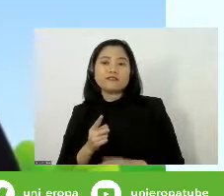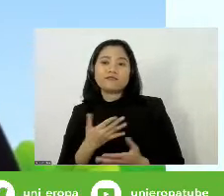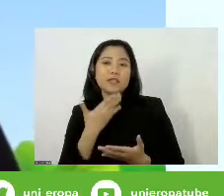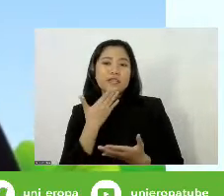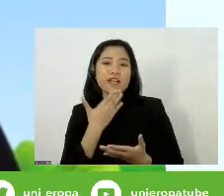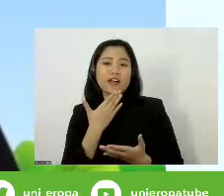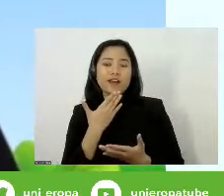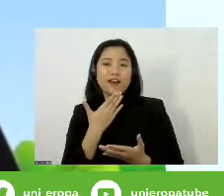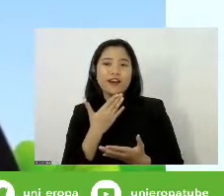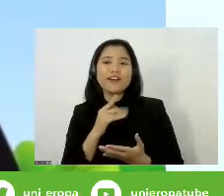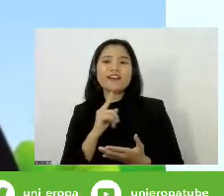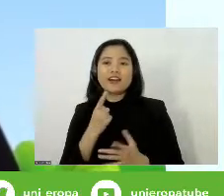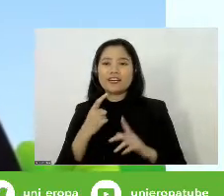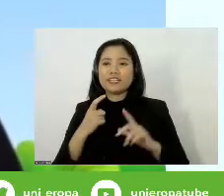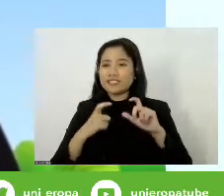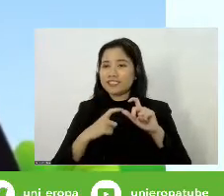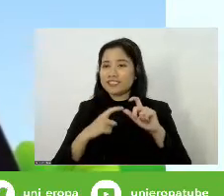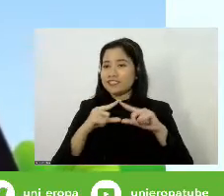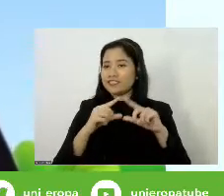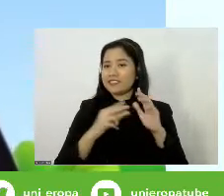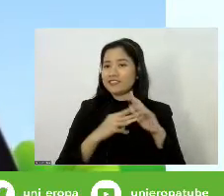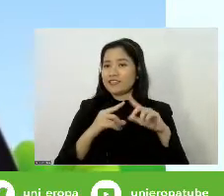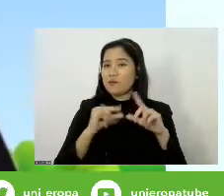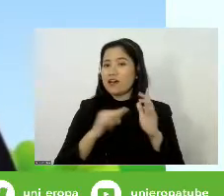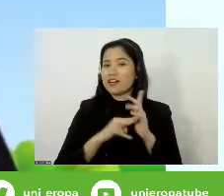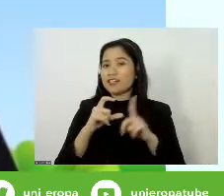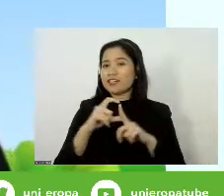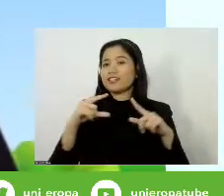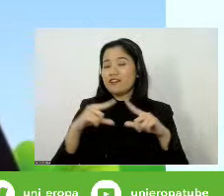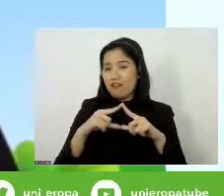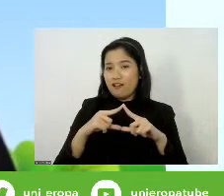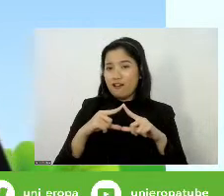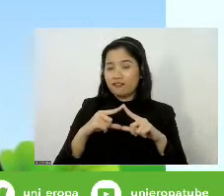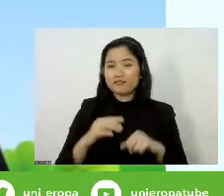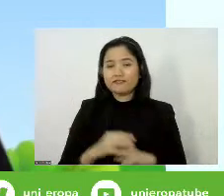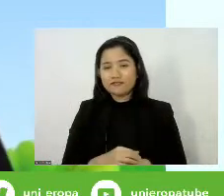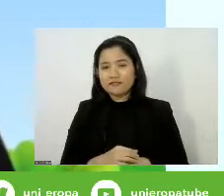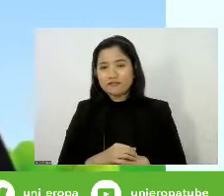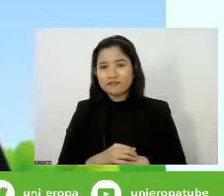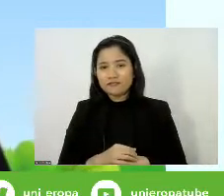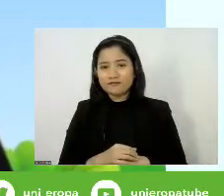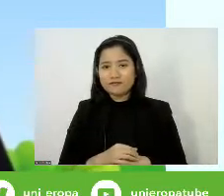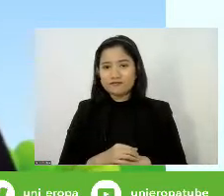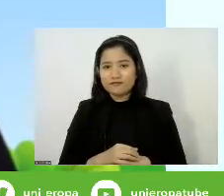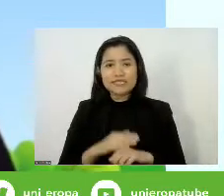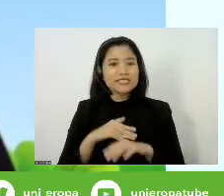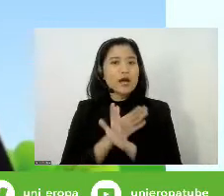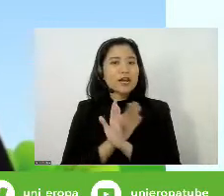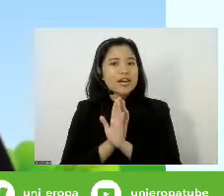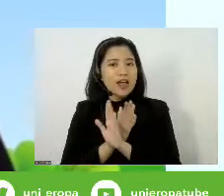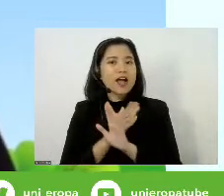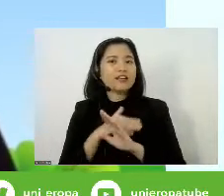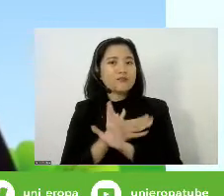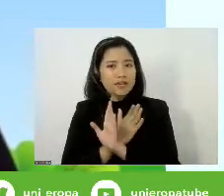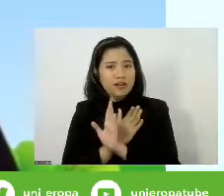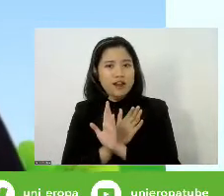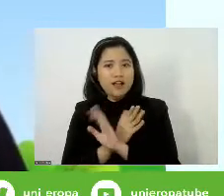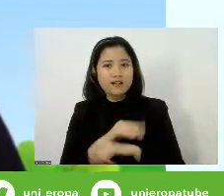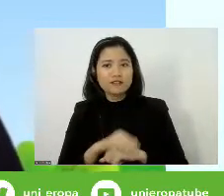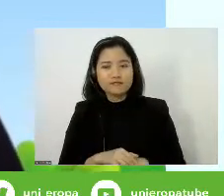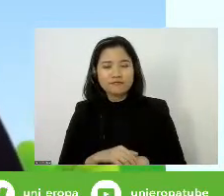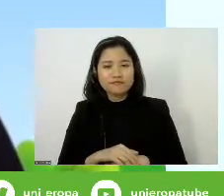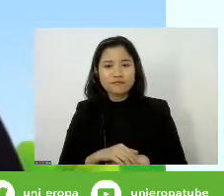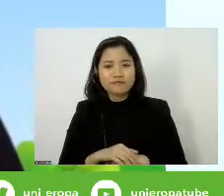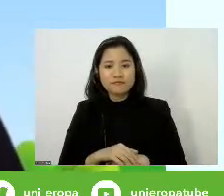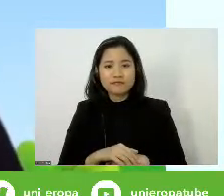dari Samarinda namanya belum disebutkan ini namanya saya nama saya dari Kalimantan Timur Samarinda